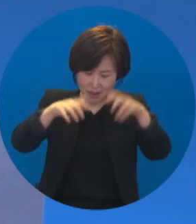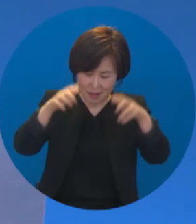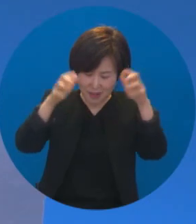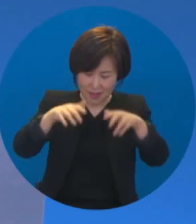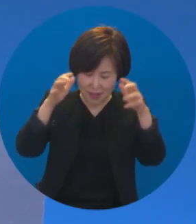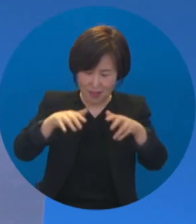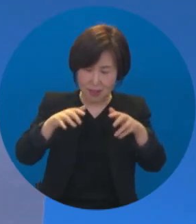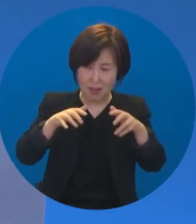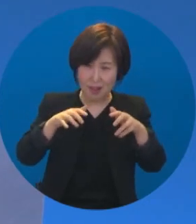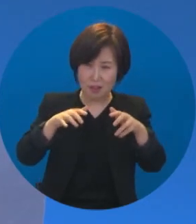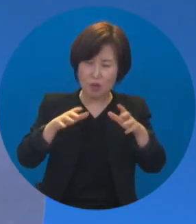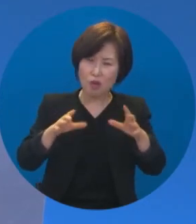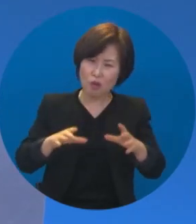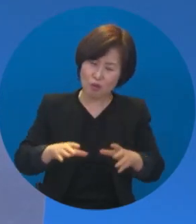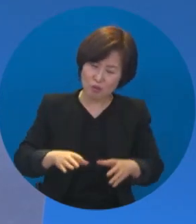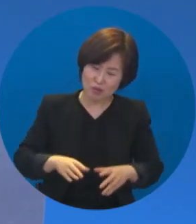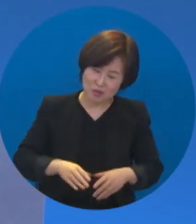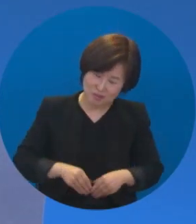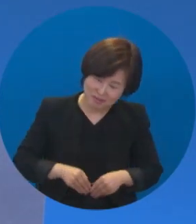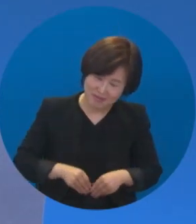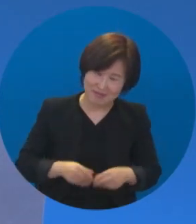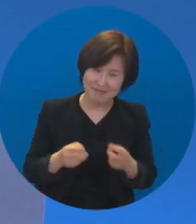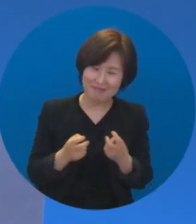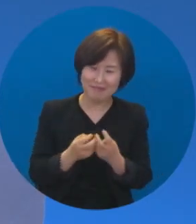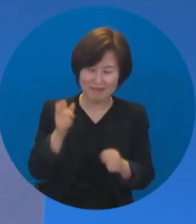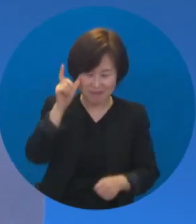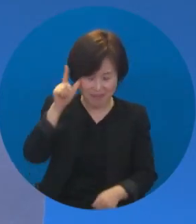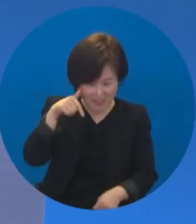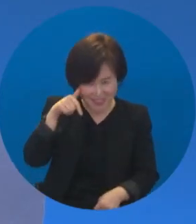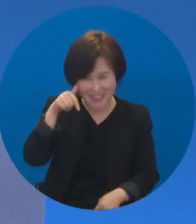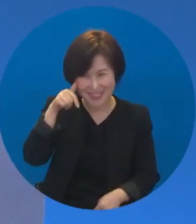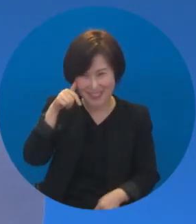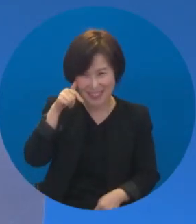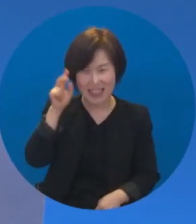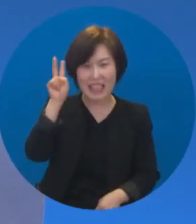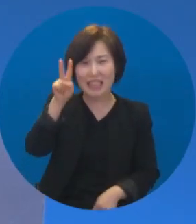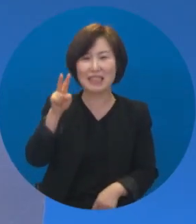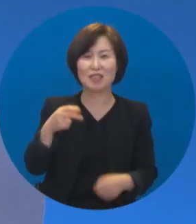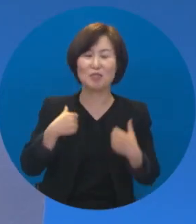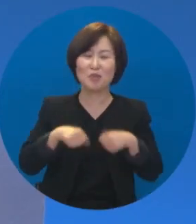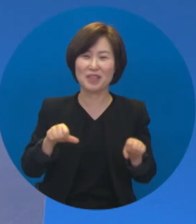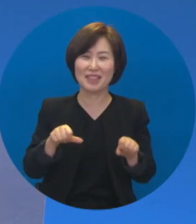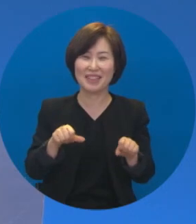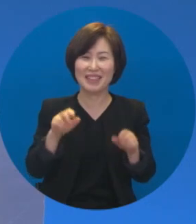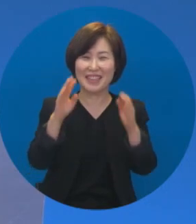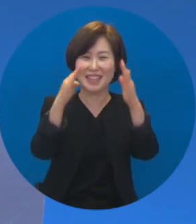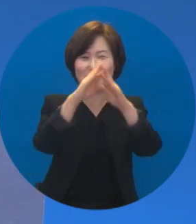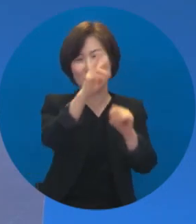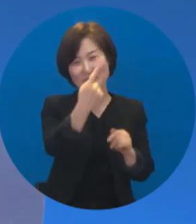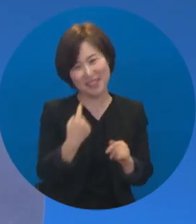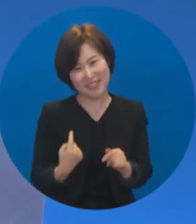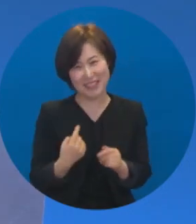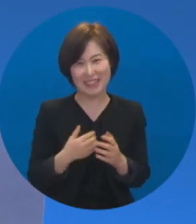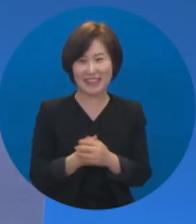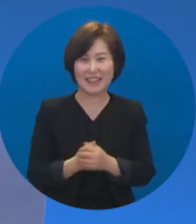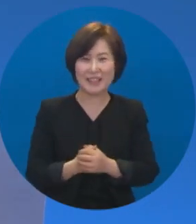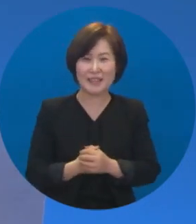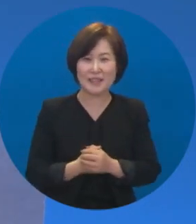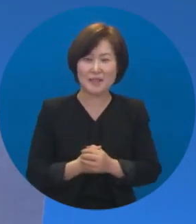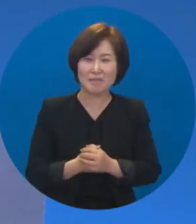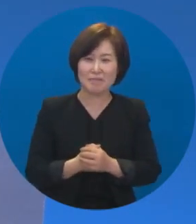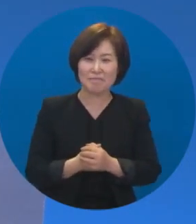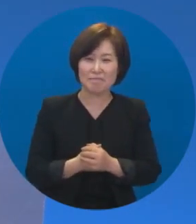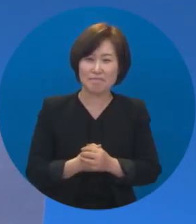고프고 이틀 만에 나왔습니다. 집에 가서 먹었던 밥이 그렇게 맛있었던 기억이 납니다. 그리고